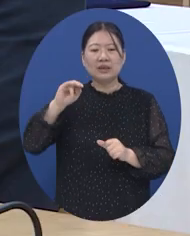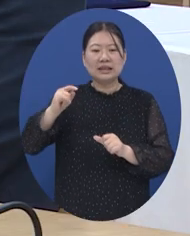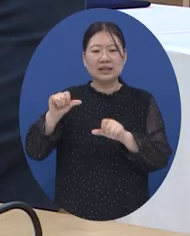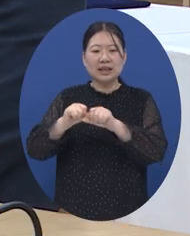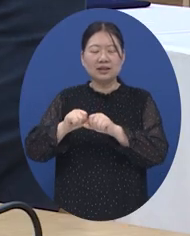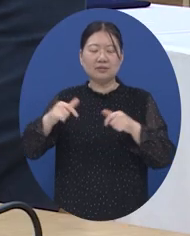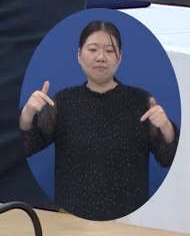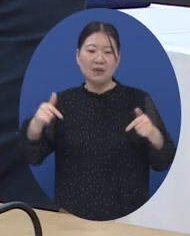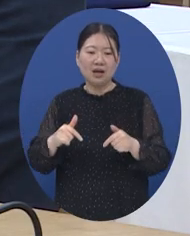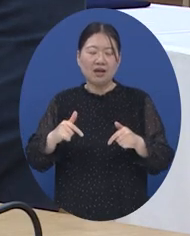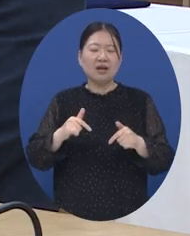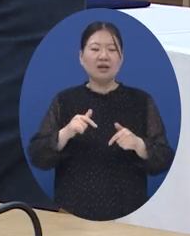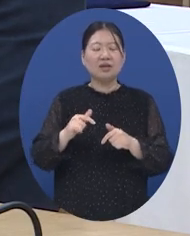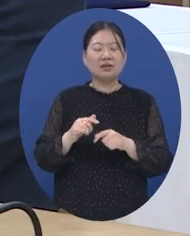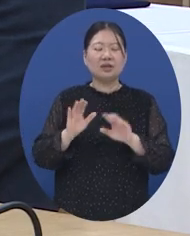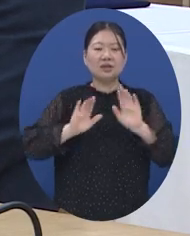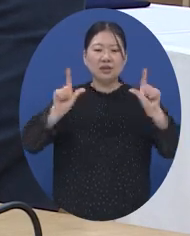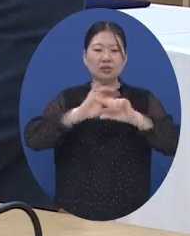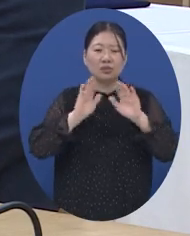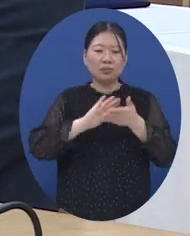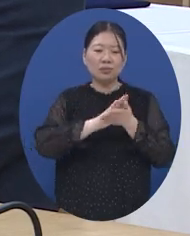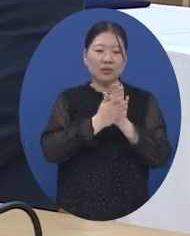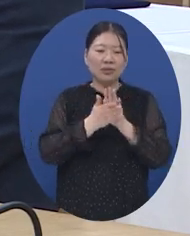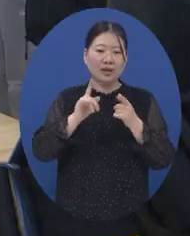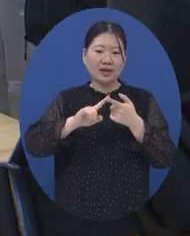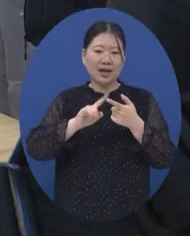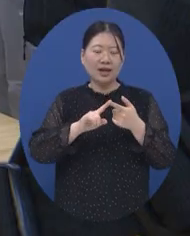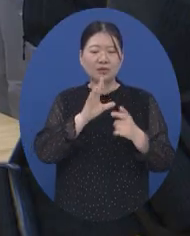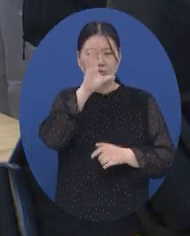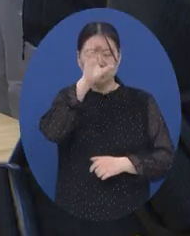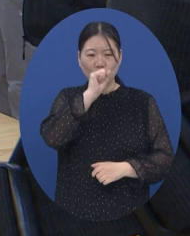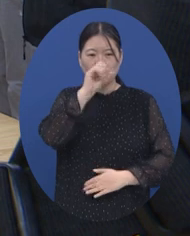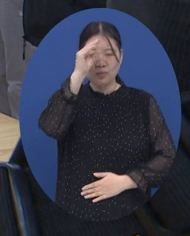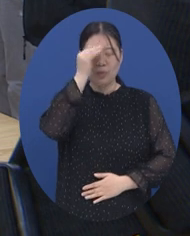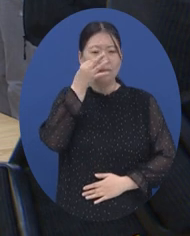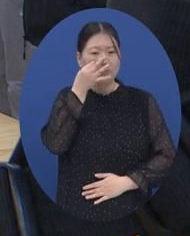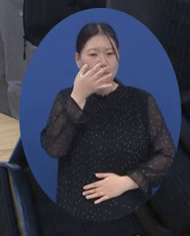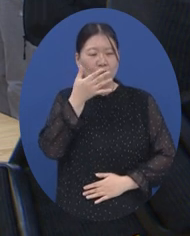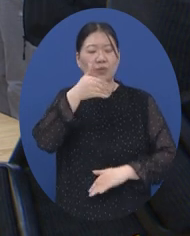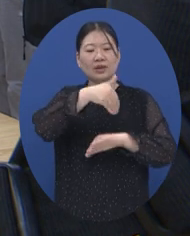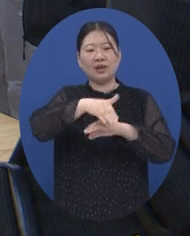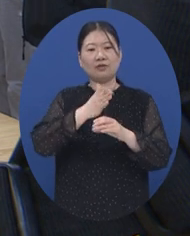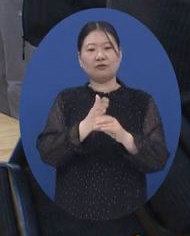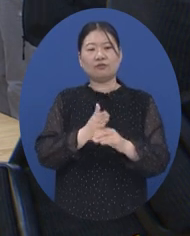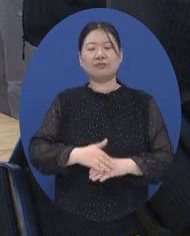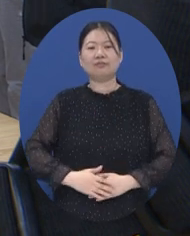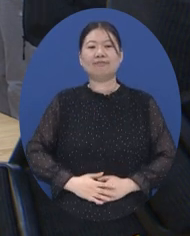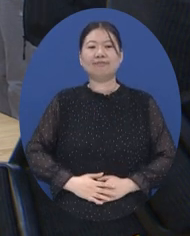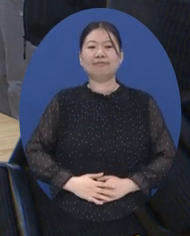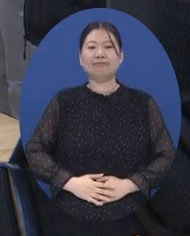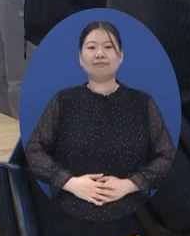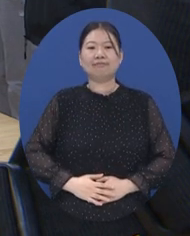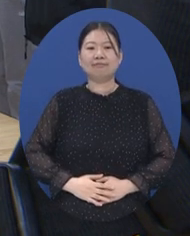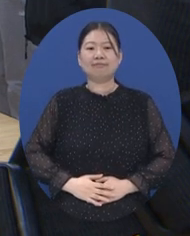변화에 대응하는 모범 사례가 될 것으로 기대를 모으고 있습니다. 경기 CCTV 최창순입니다.